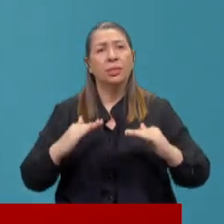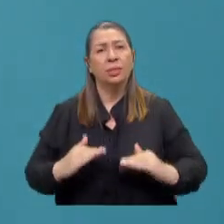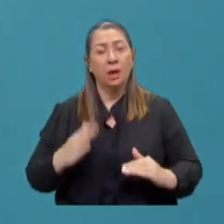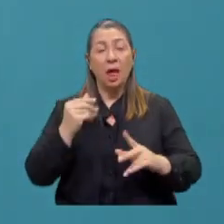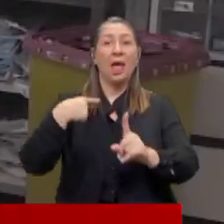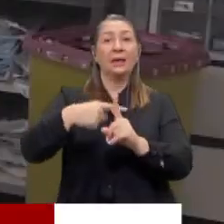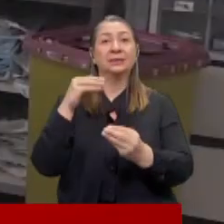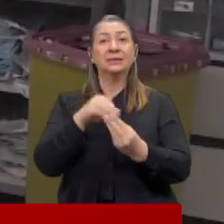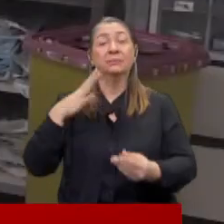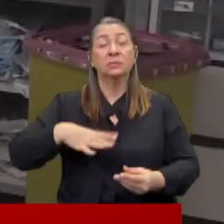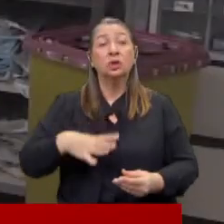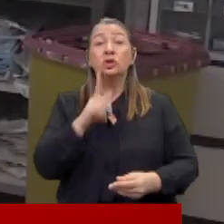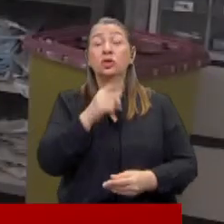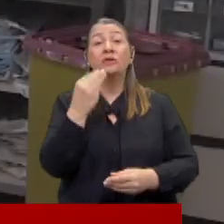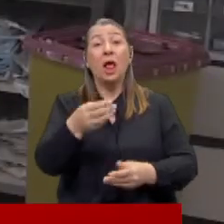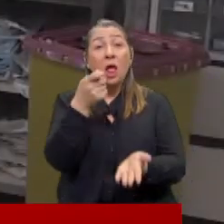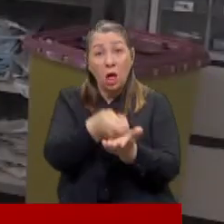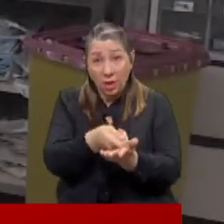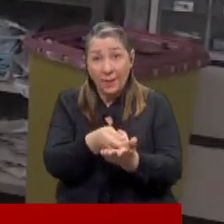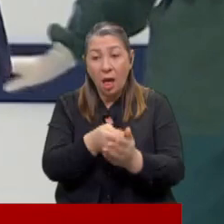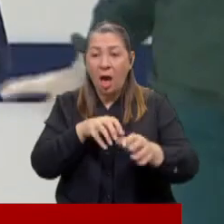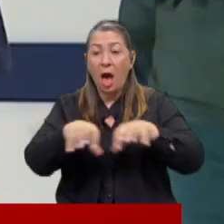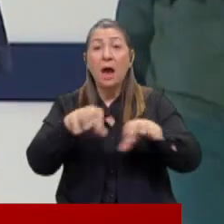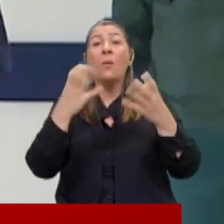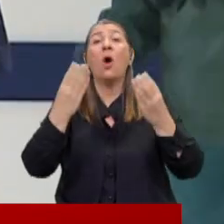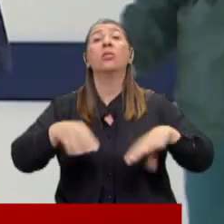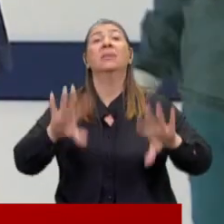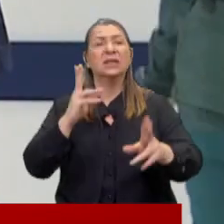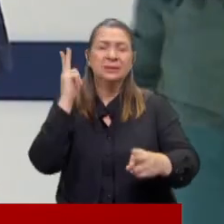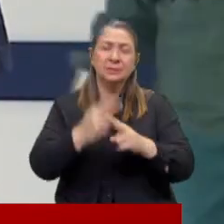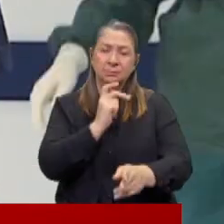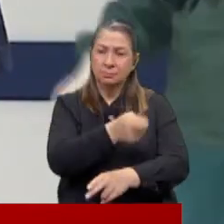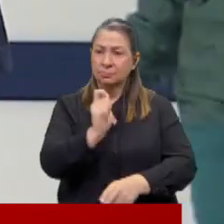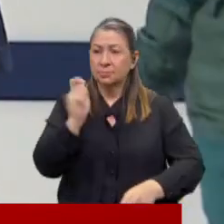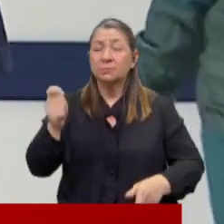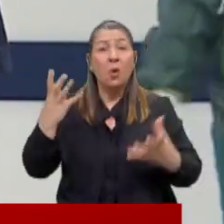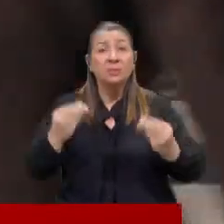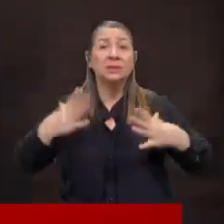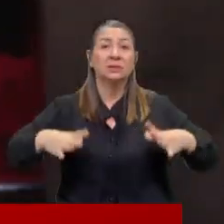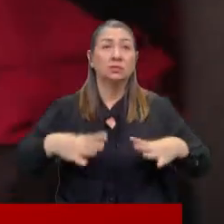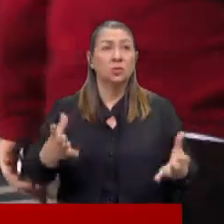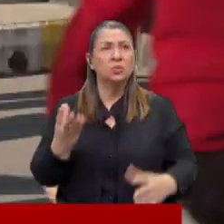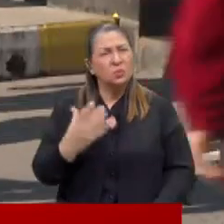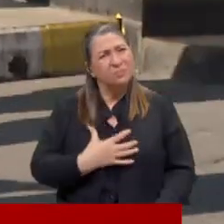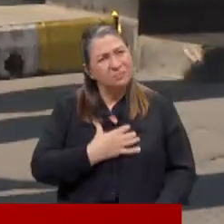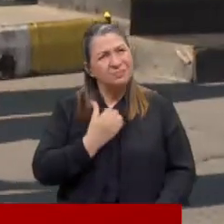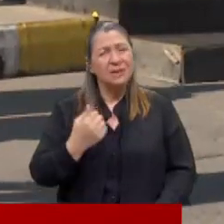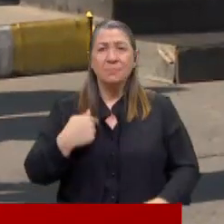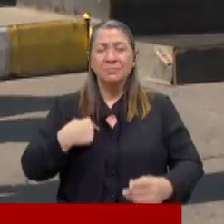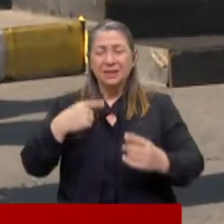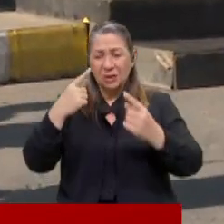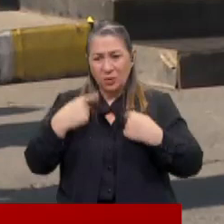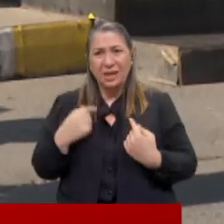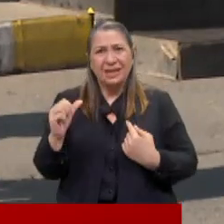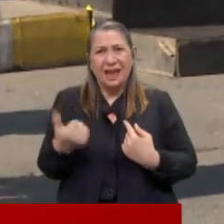zam talep ediyor. Söz verilen ödemelerin ise ayrım yapılmaksızın hızla yatırılmasını istiyorlar. Çok acı. Bize